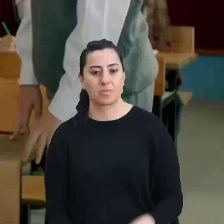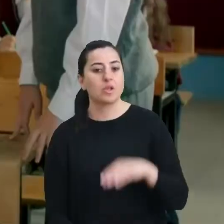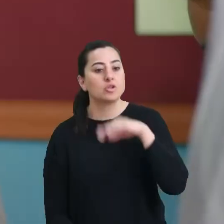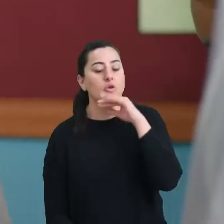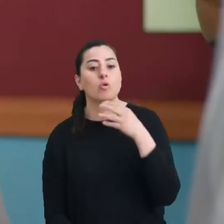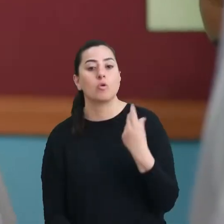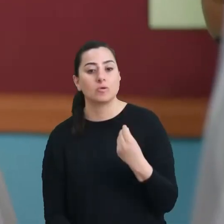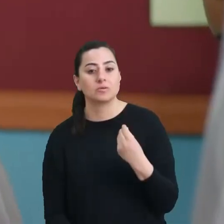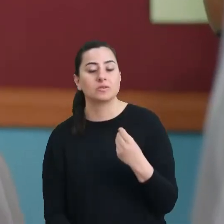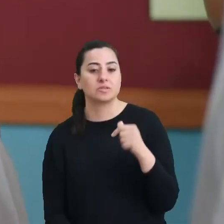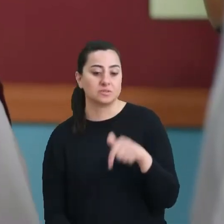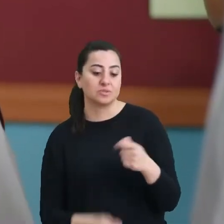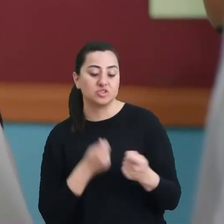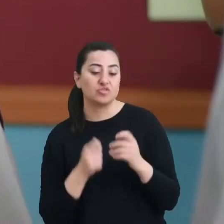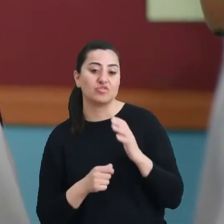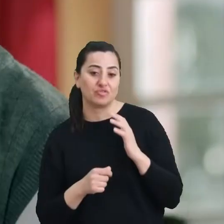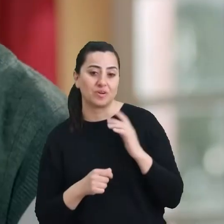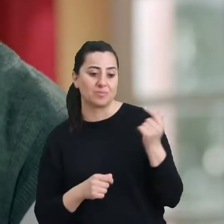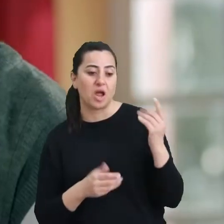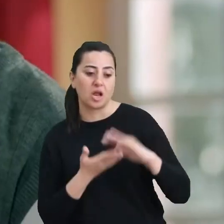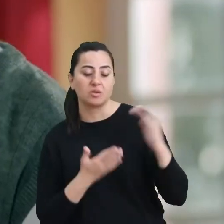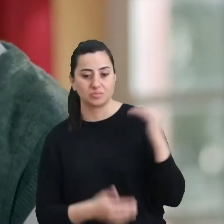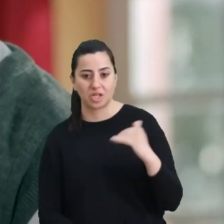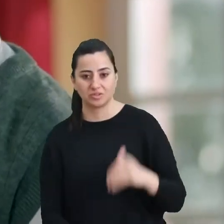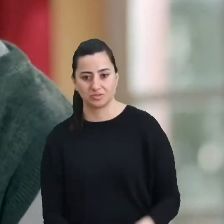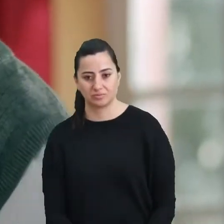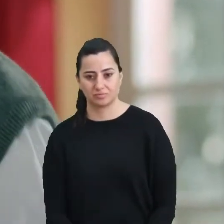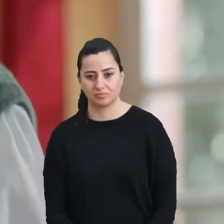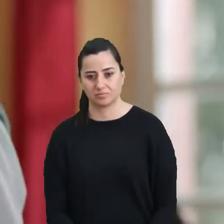Dolu Ersin. Arkadaşım var. Birazdan o gelecek yanıma.